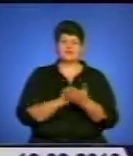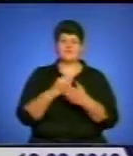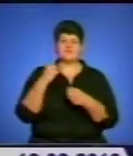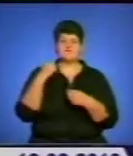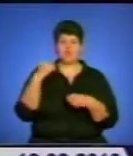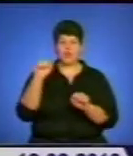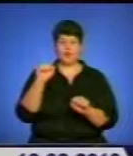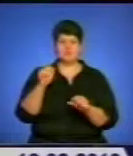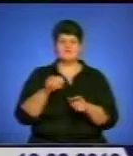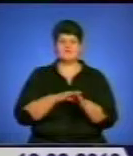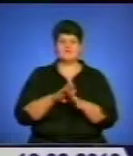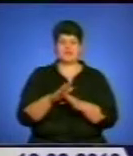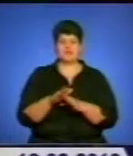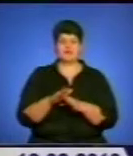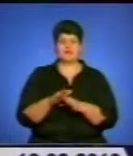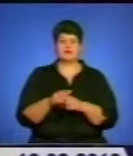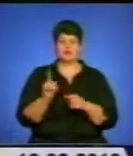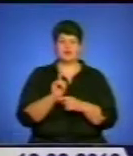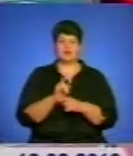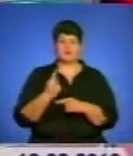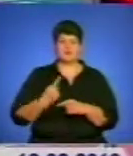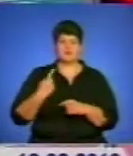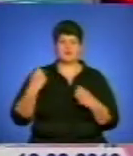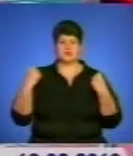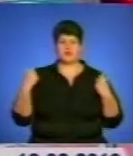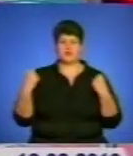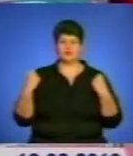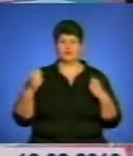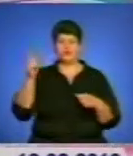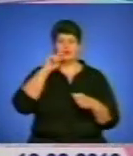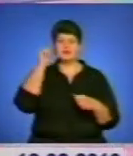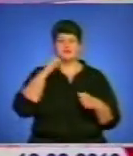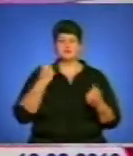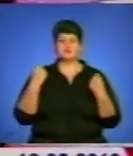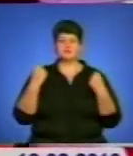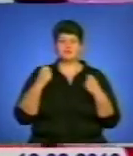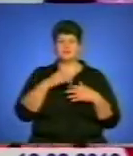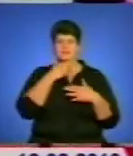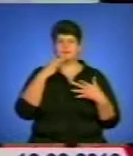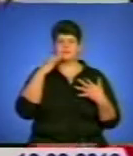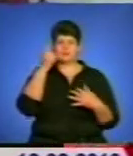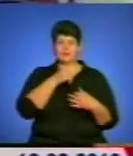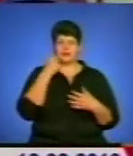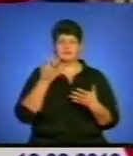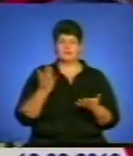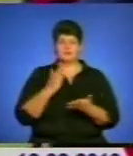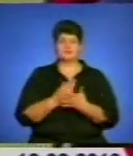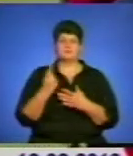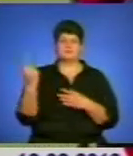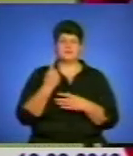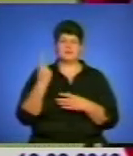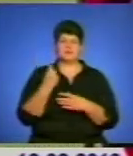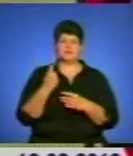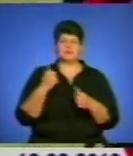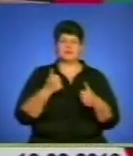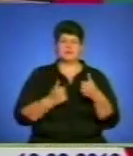і виконав норматив майстра спорту. Українські спортсмени протягом багатьох років тримають першість на змаганнях світового